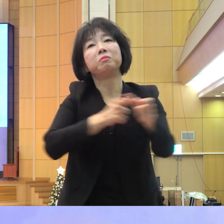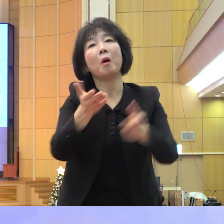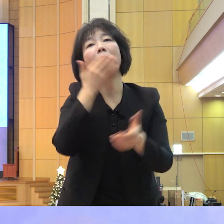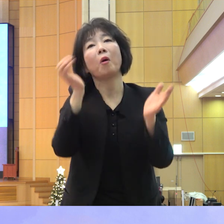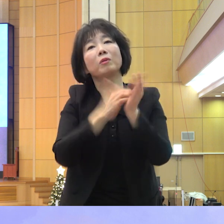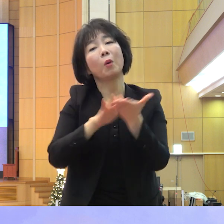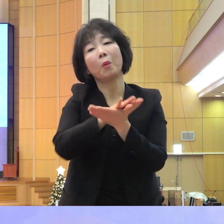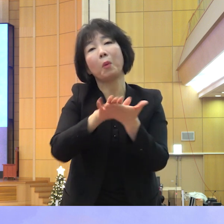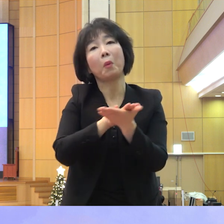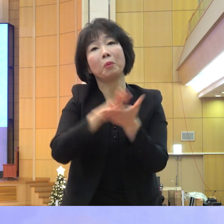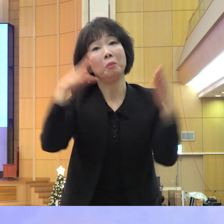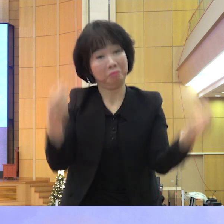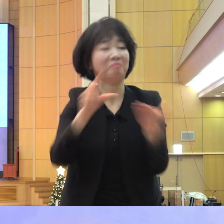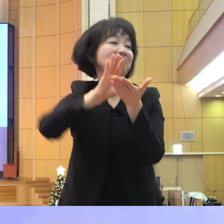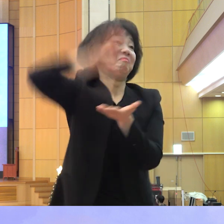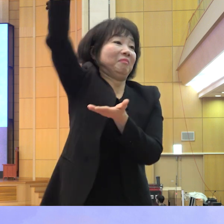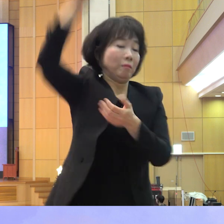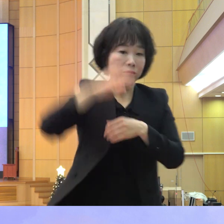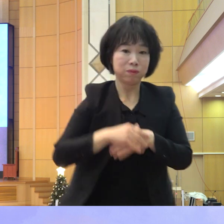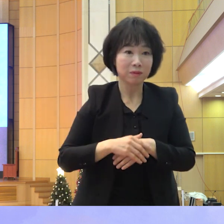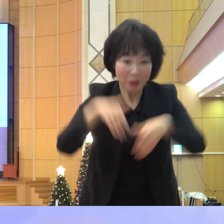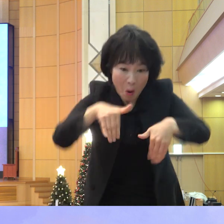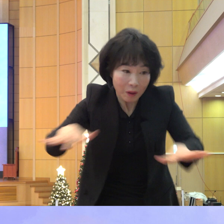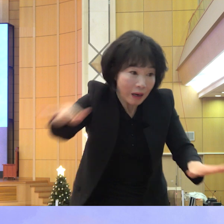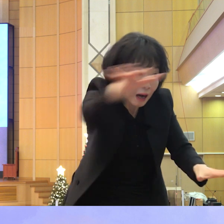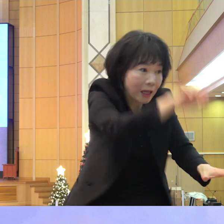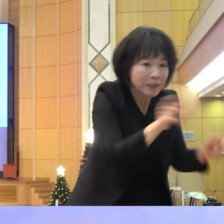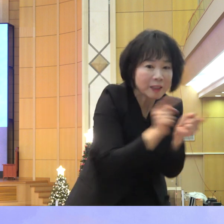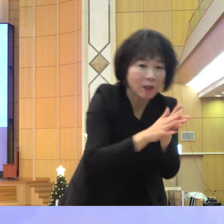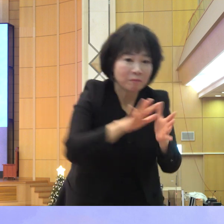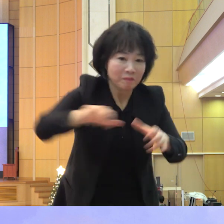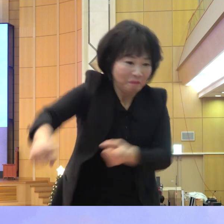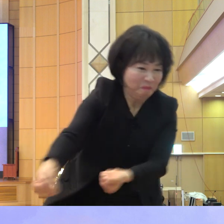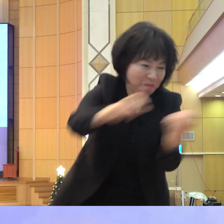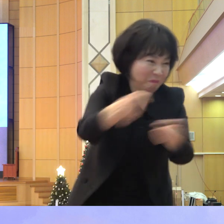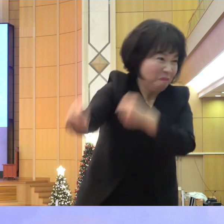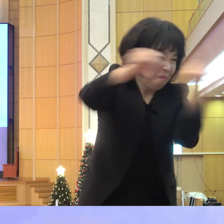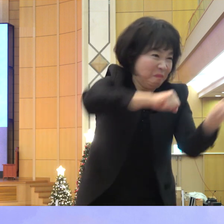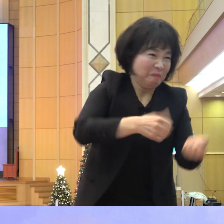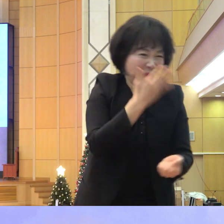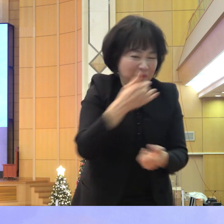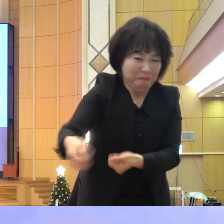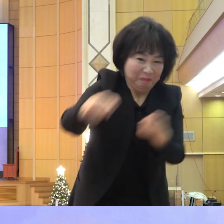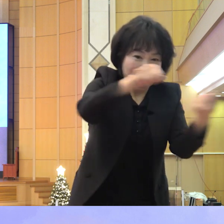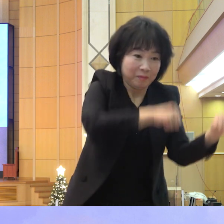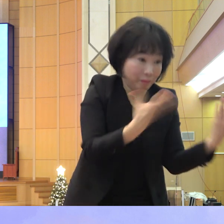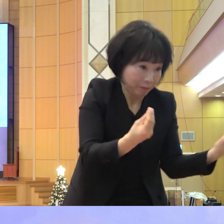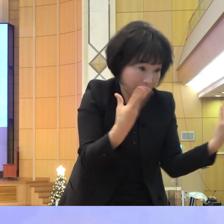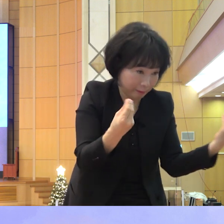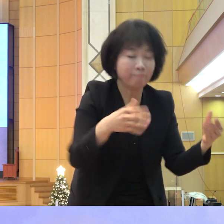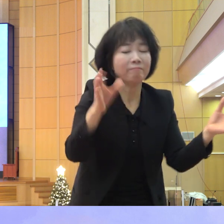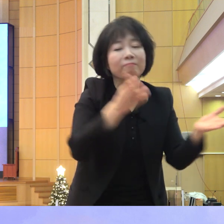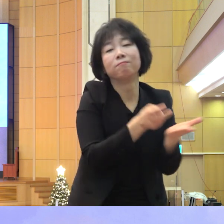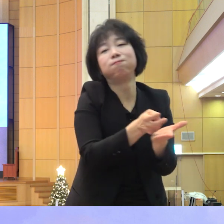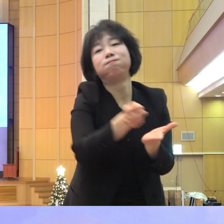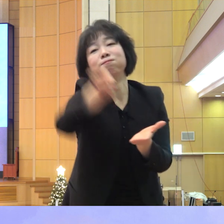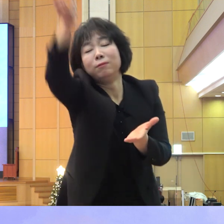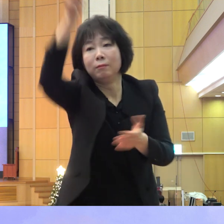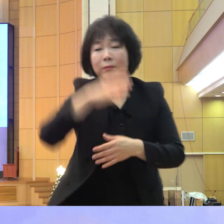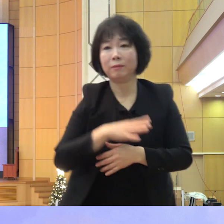가, 그분은. 그럼 나머지는 다 똥 pu고 다 하고 난 다음에 와서, 반장님 다 했습니다. 그래? 그럼 타고 가면